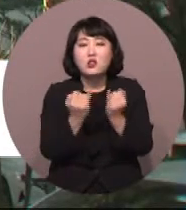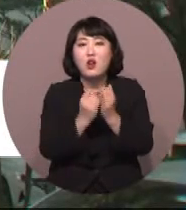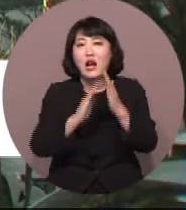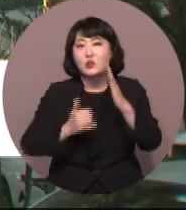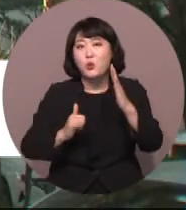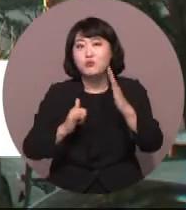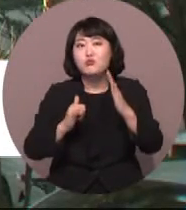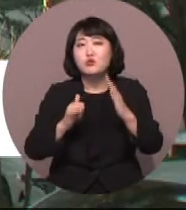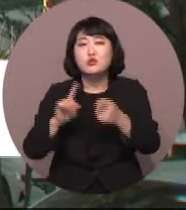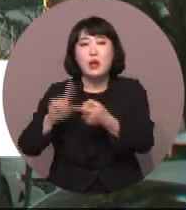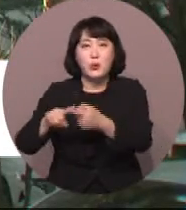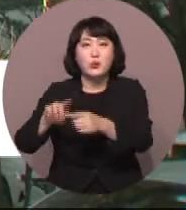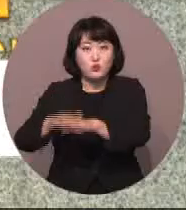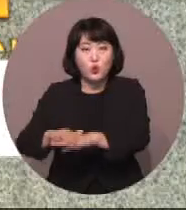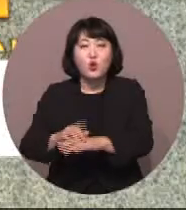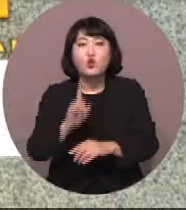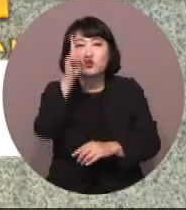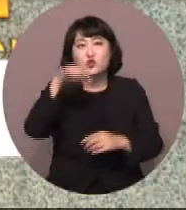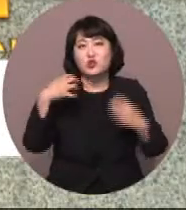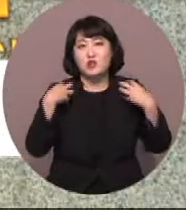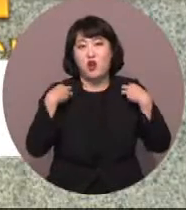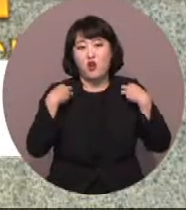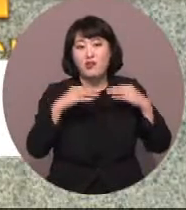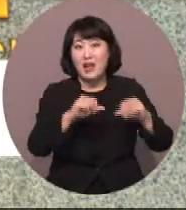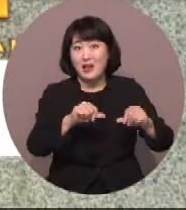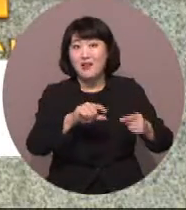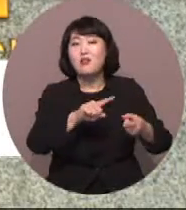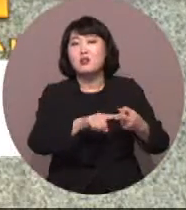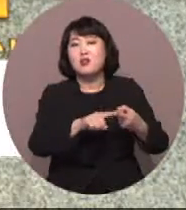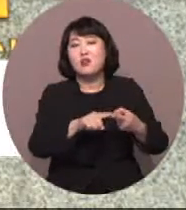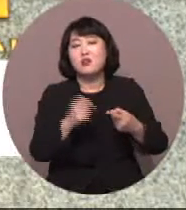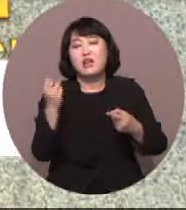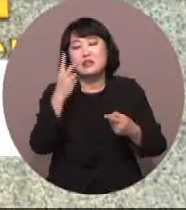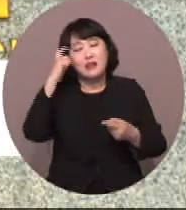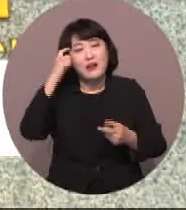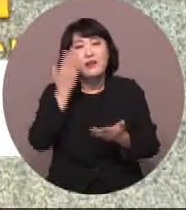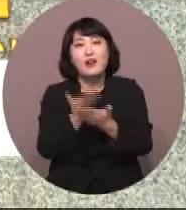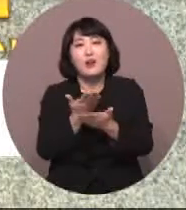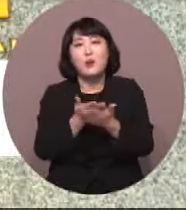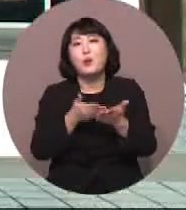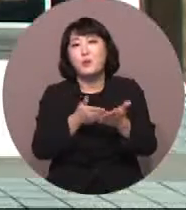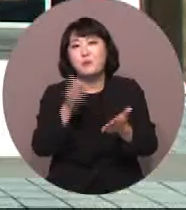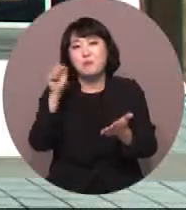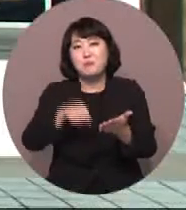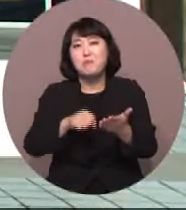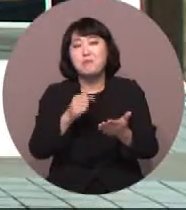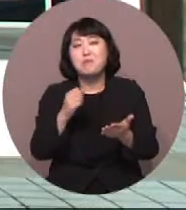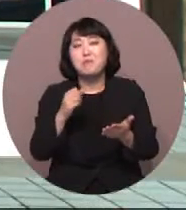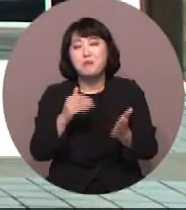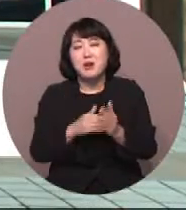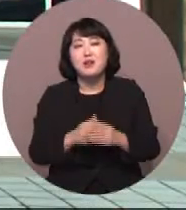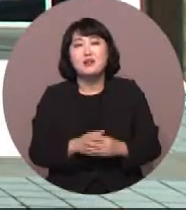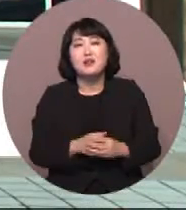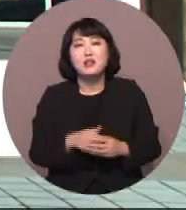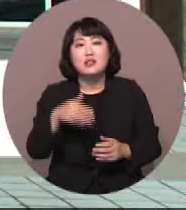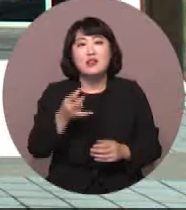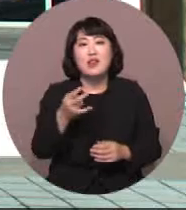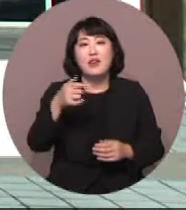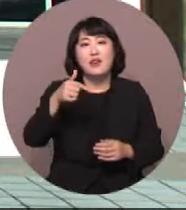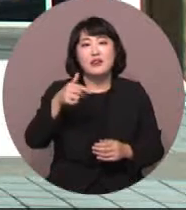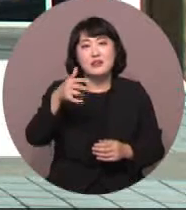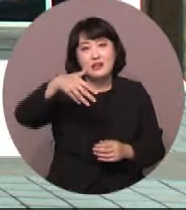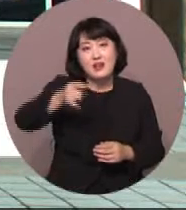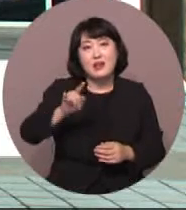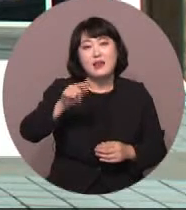요구 결의 1과 우주 청 입지 관련 공약 채고 촉구결의안을 의결했습니다 첵 60이 얻은 제안